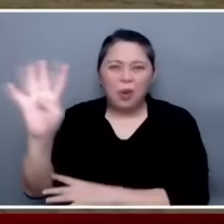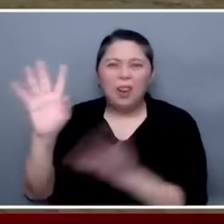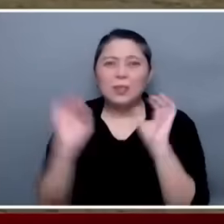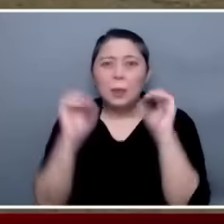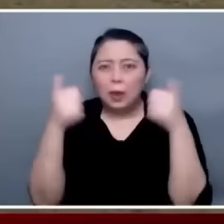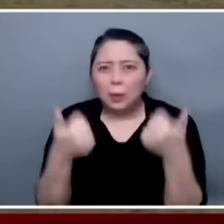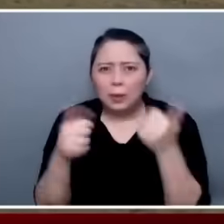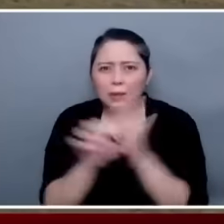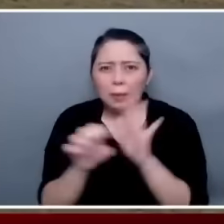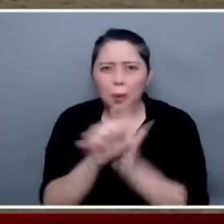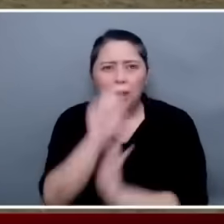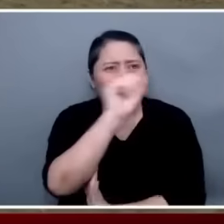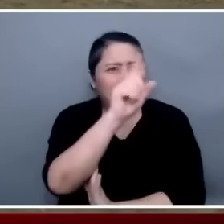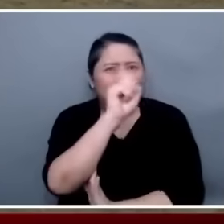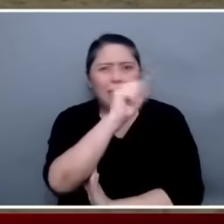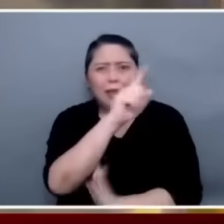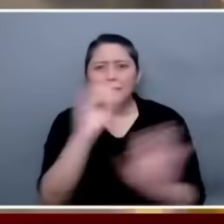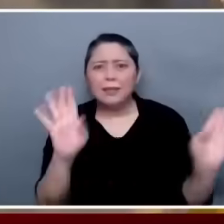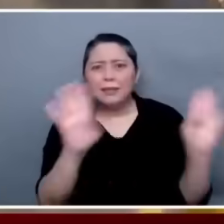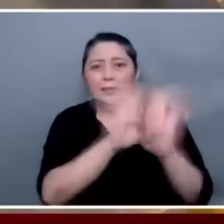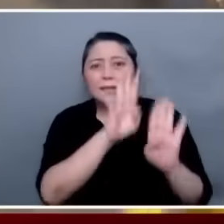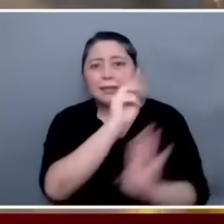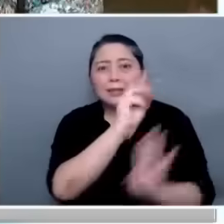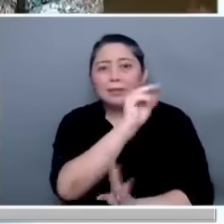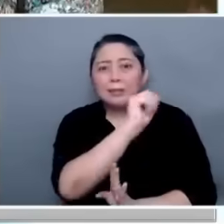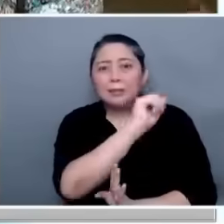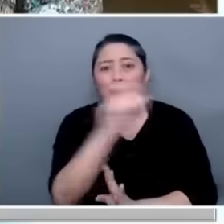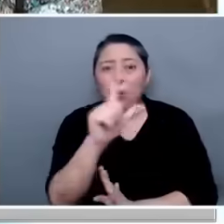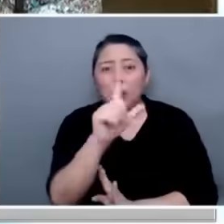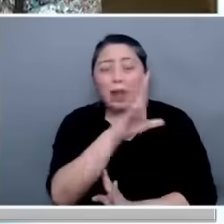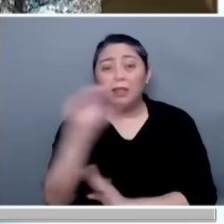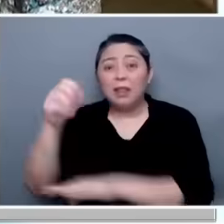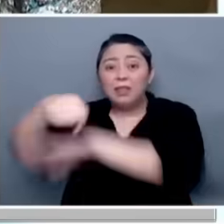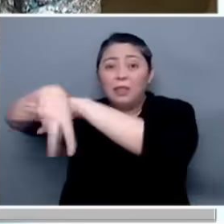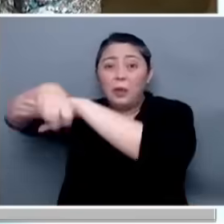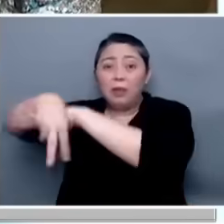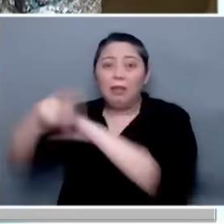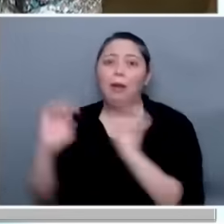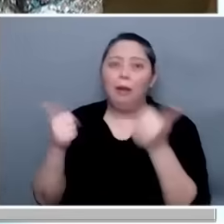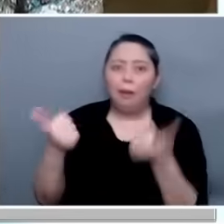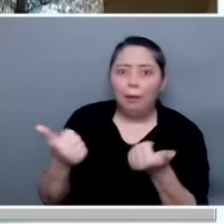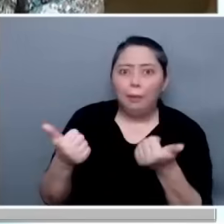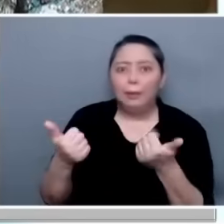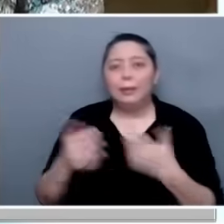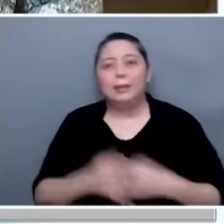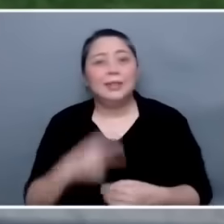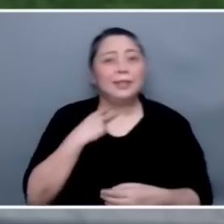uuwi? Aabutan sila ng curfew. Karen. Maraming salamat, Jack Bataliones.